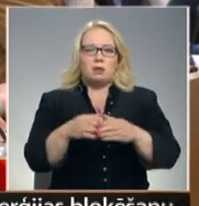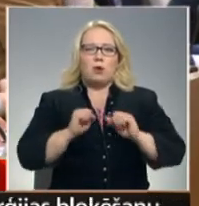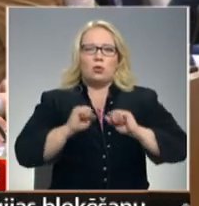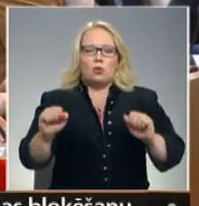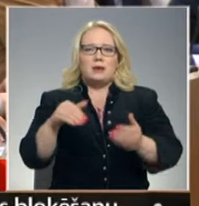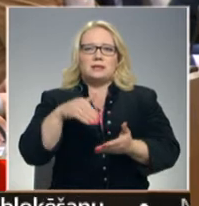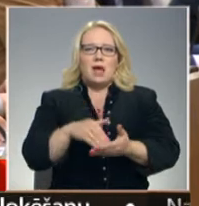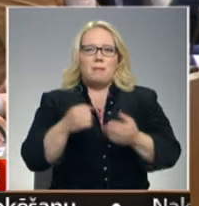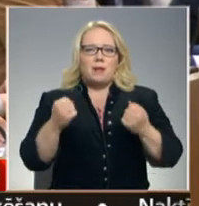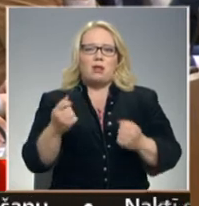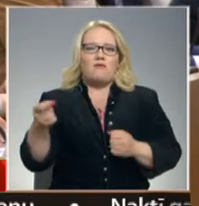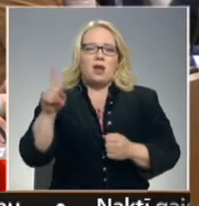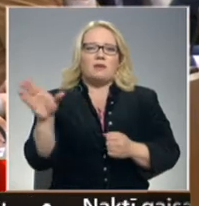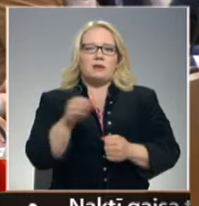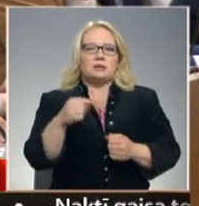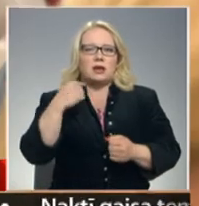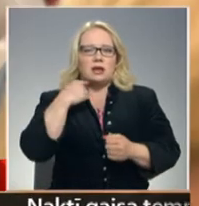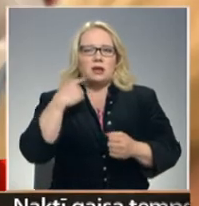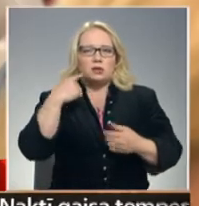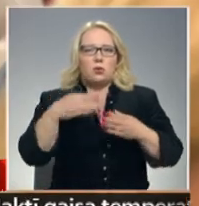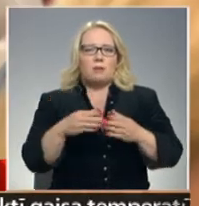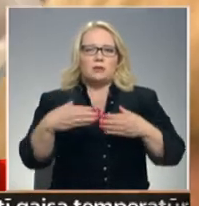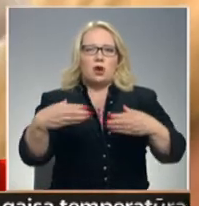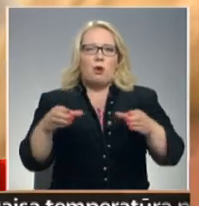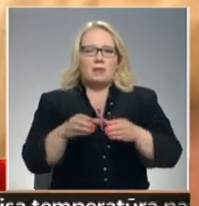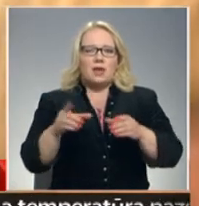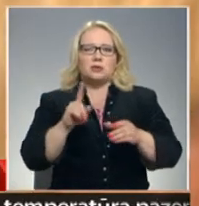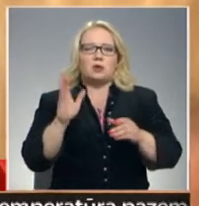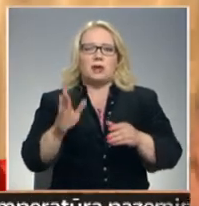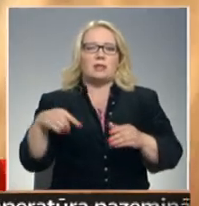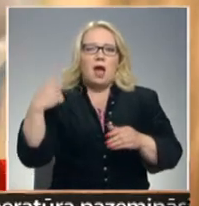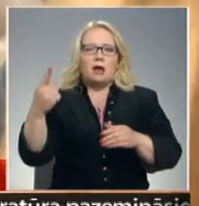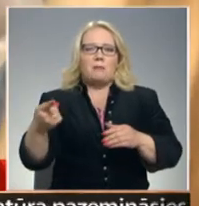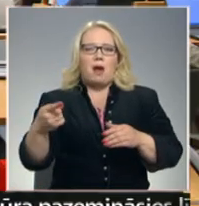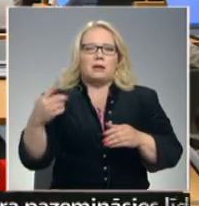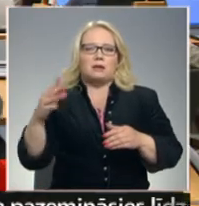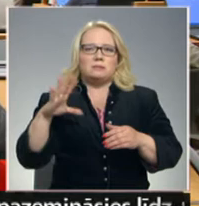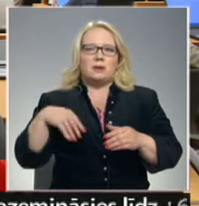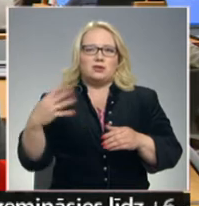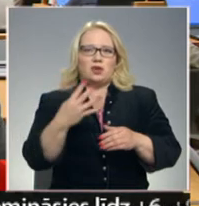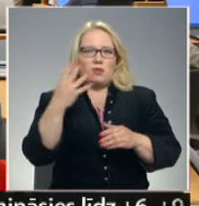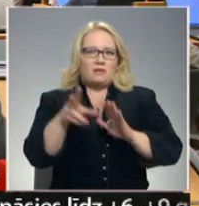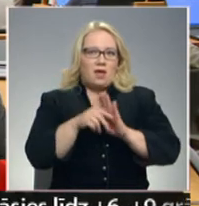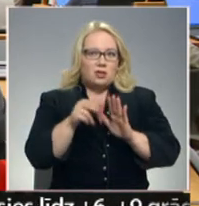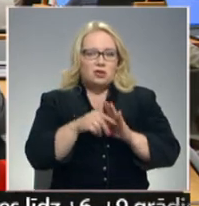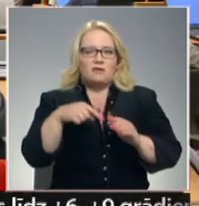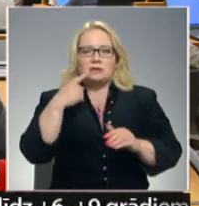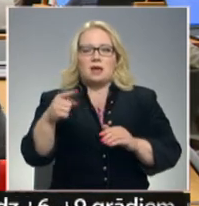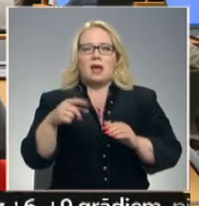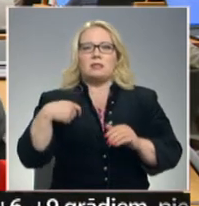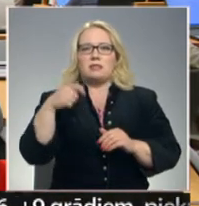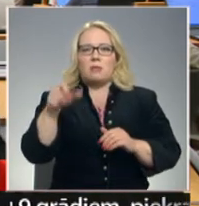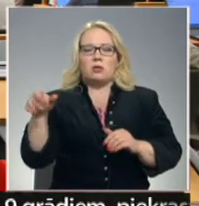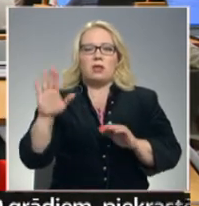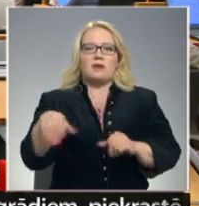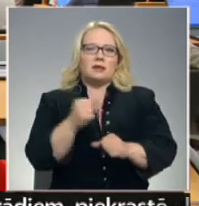vairākumu visās Rīgas domas komitejās, arī nākamajā sasaukumā, kurā tās būtiski zaudējušas svaru. Izmaiņas parāds, ka turpmāk deputāti varēs